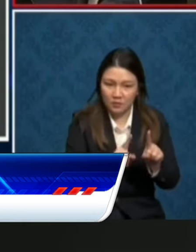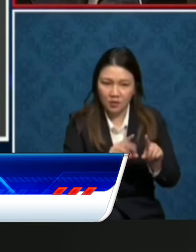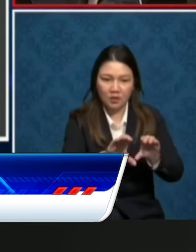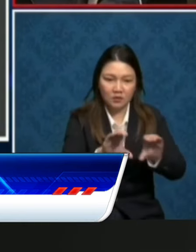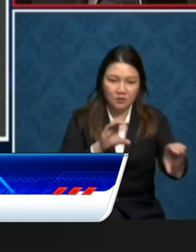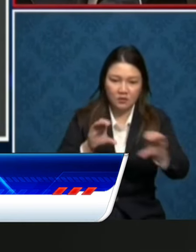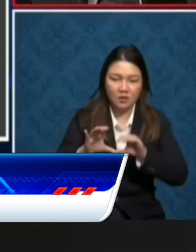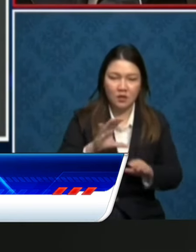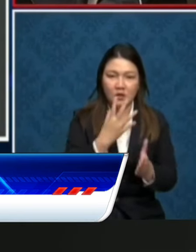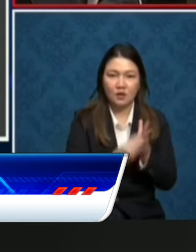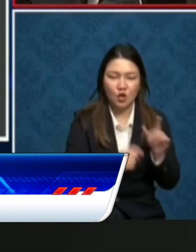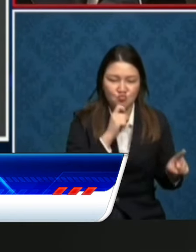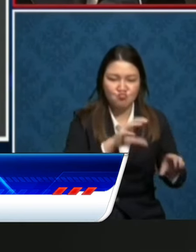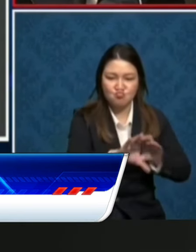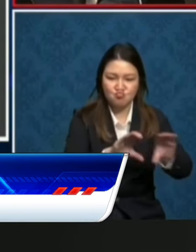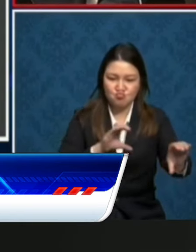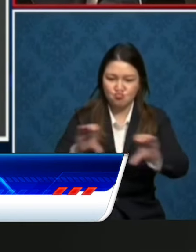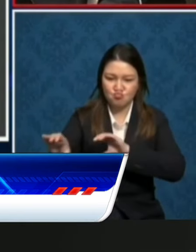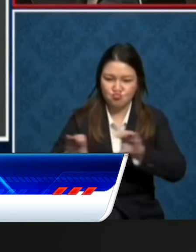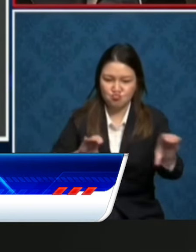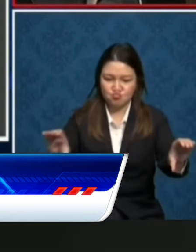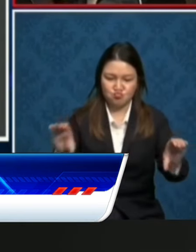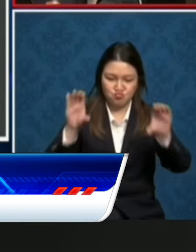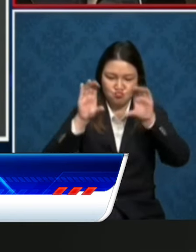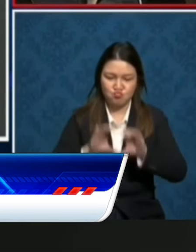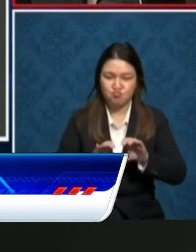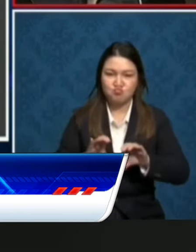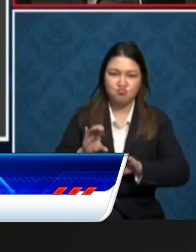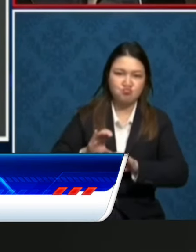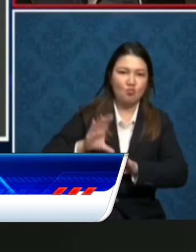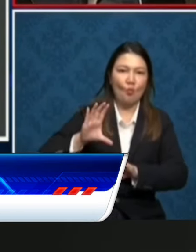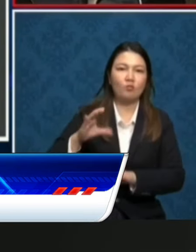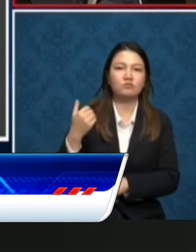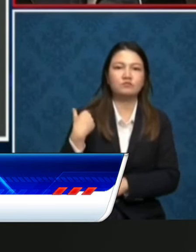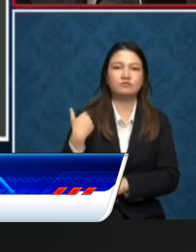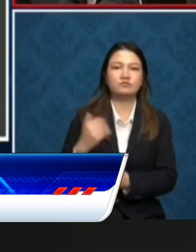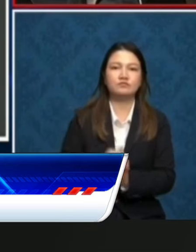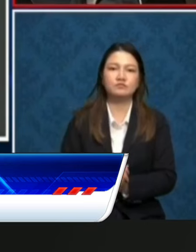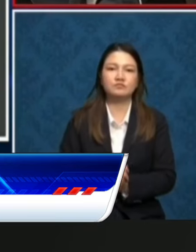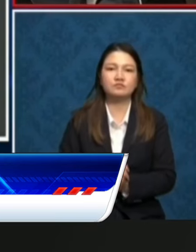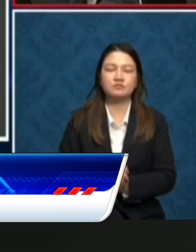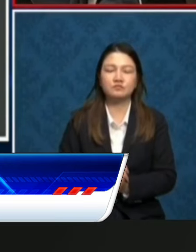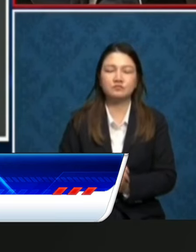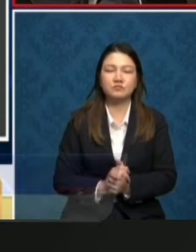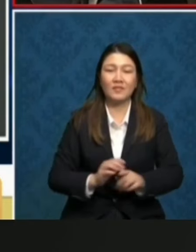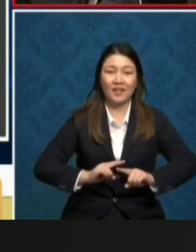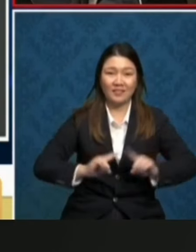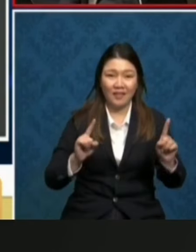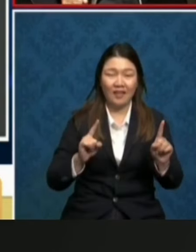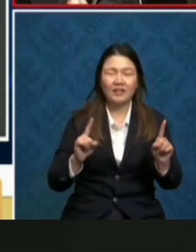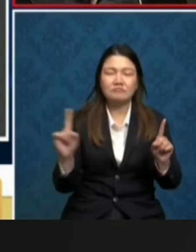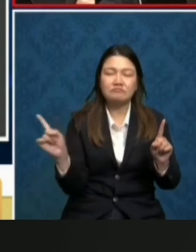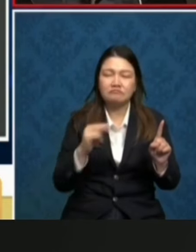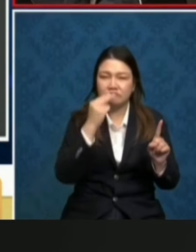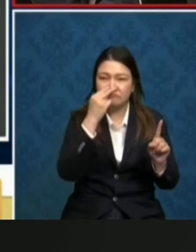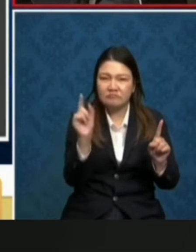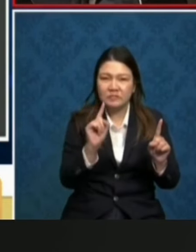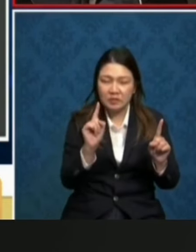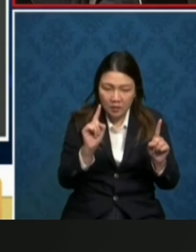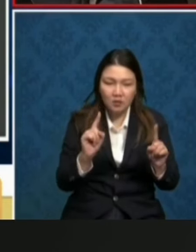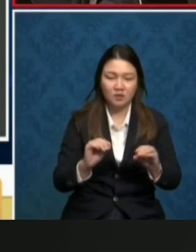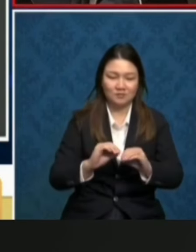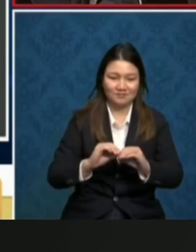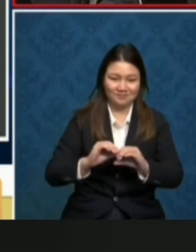เหลืออยู่ก็ขอไปล้วงไปควักเอาออกมาให้หมดนะวันนี้แต่จนแล้วจนรอดค่ะท่านประธานมันก็ยังไม่คร